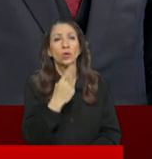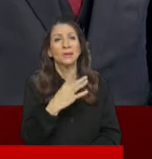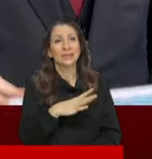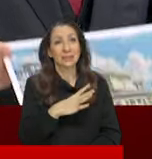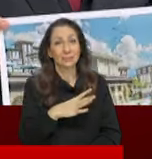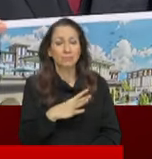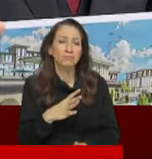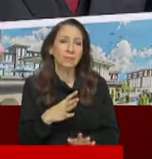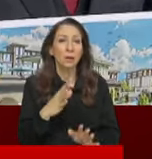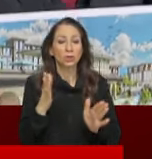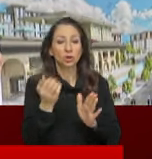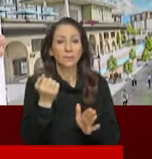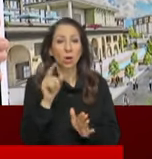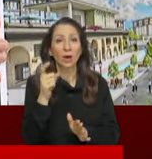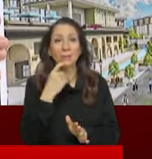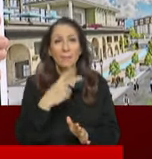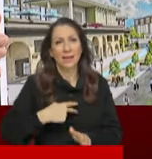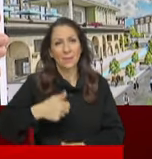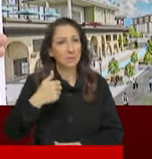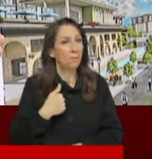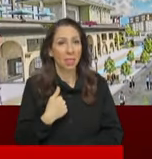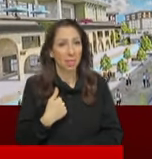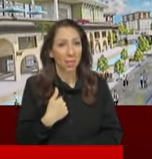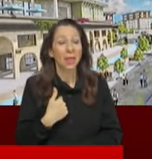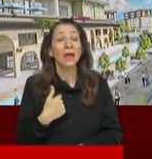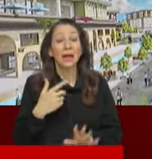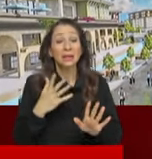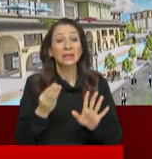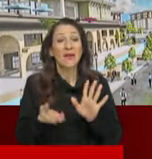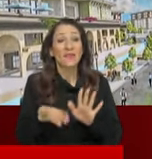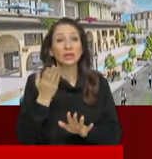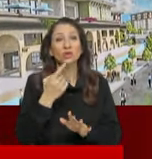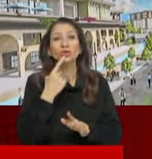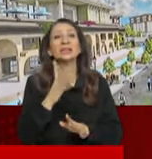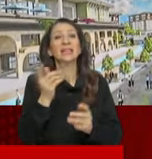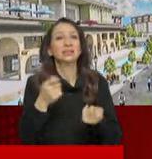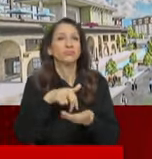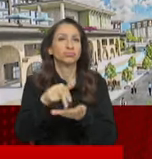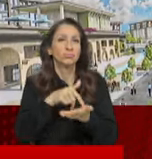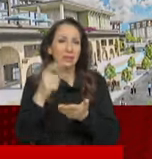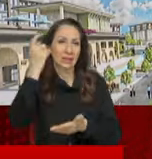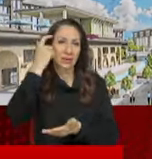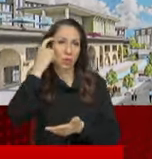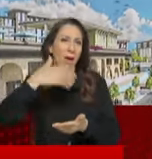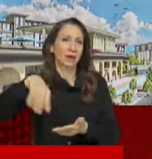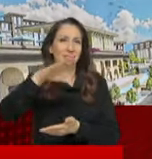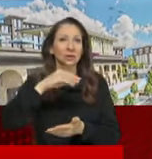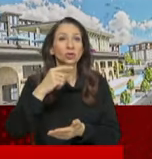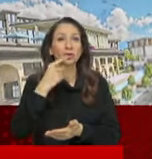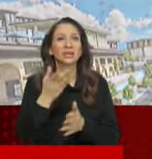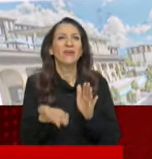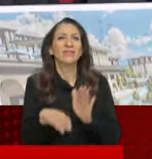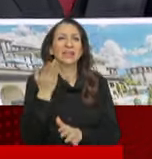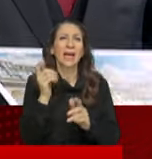edeyim ben Küçükçekmece belediyesi'de 10 yıl belediye başkanlığı yaptım ve daha çok sözlerle değil icraatlarla tanınan bir adamım söylediğimden daha